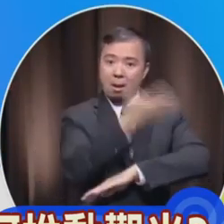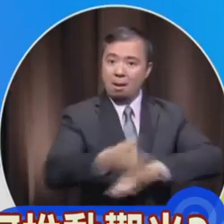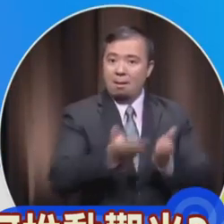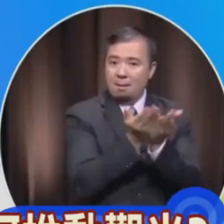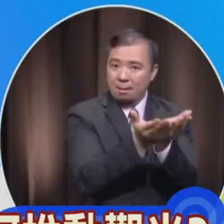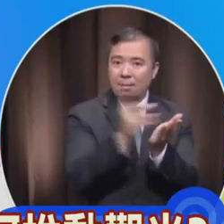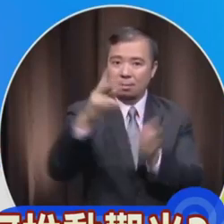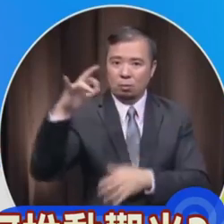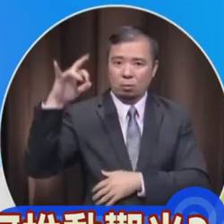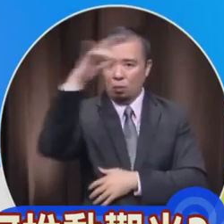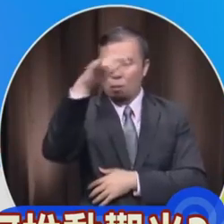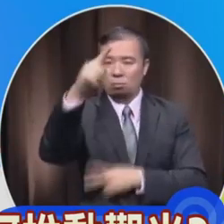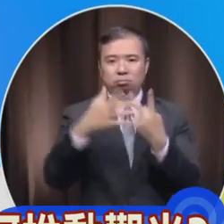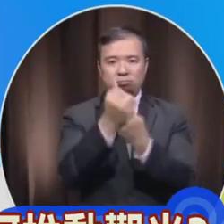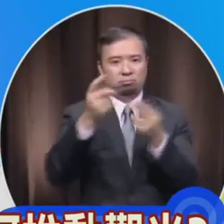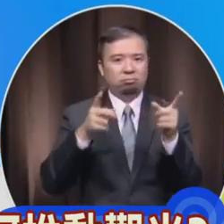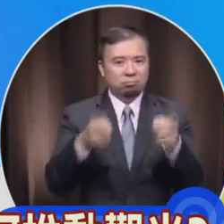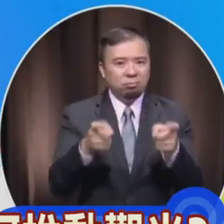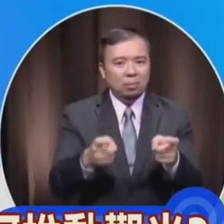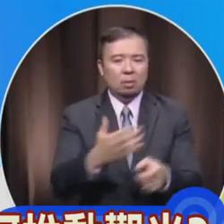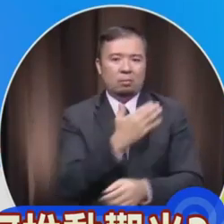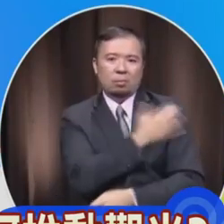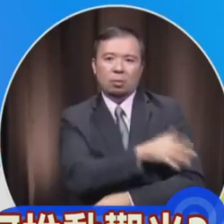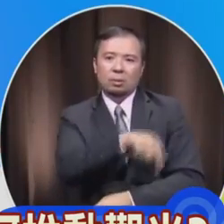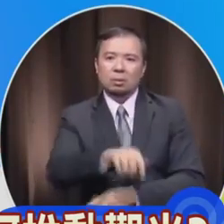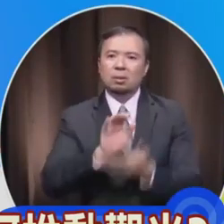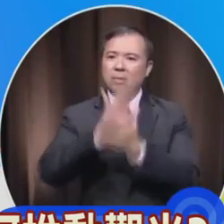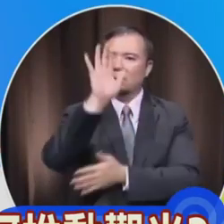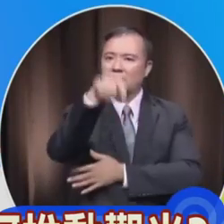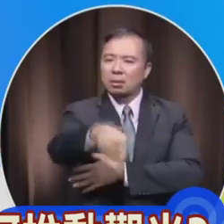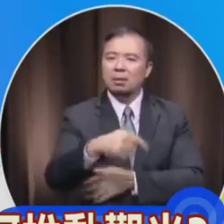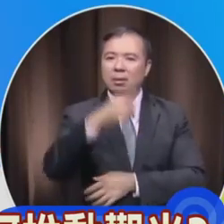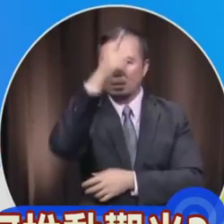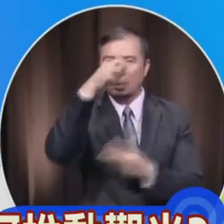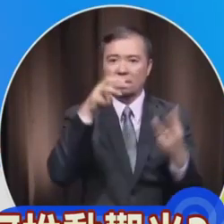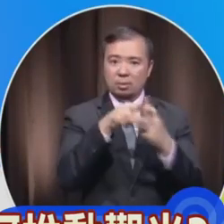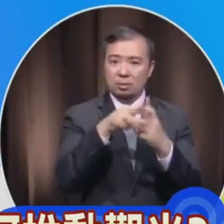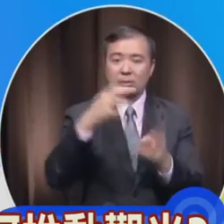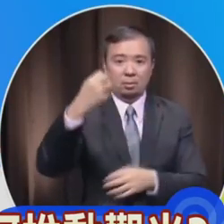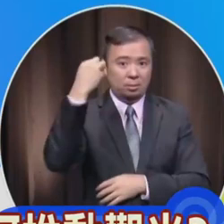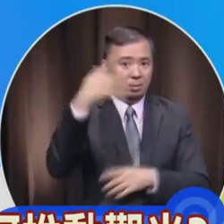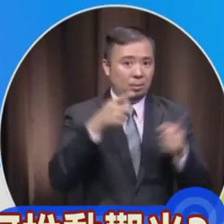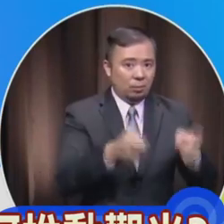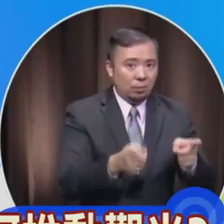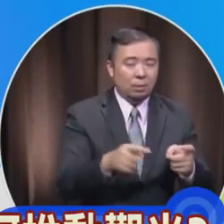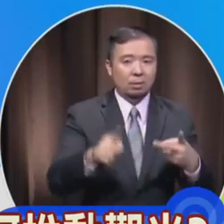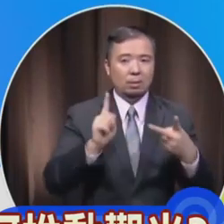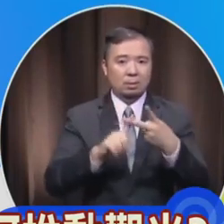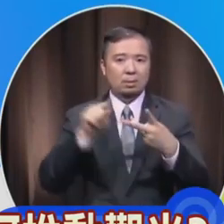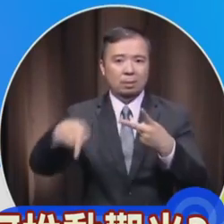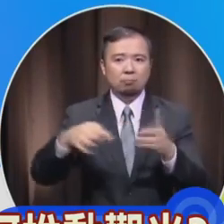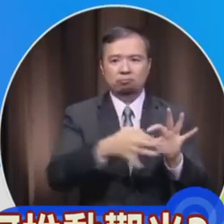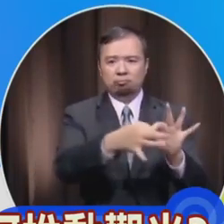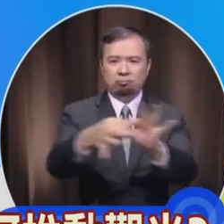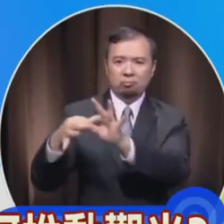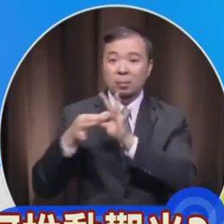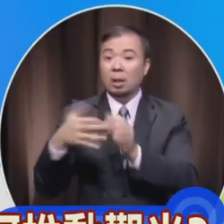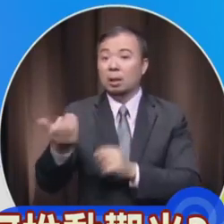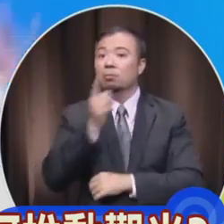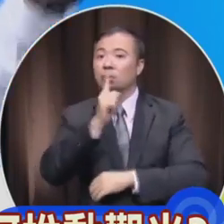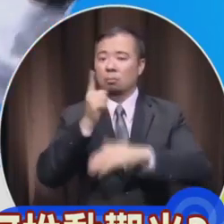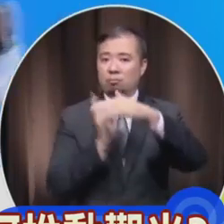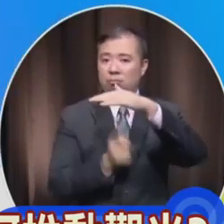啊，我们很多的这些不管是未来亚洲新湾区串联到我们大旗美地区，我刚刚所提到的不管是我们的国道10号的